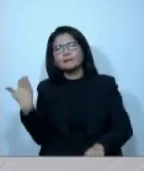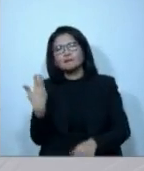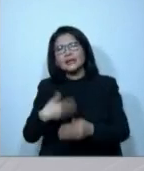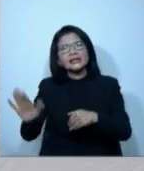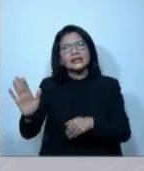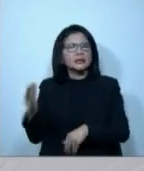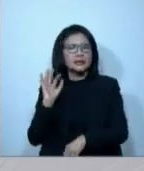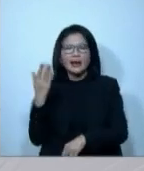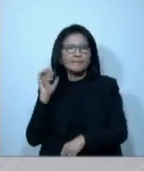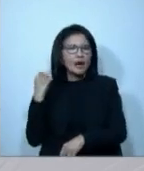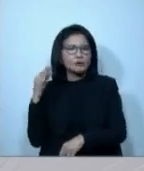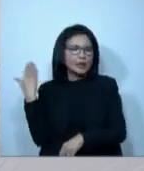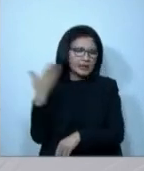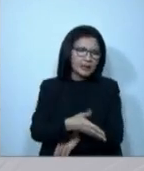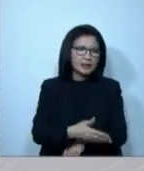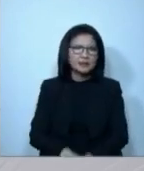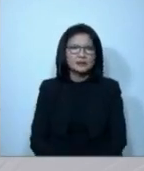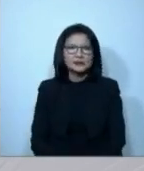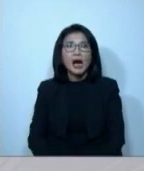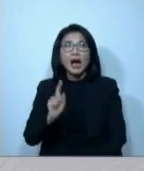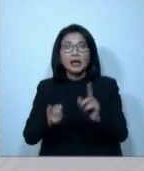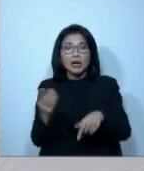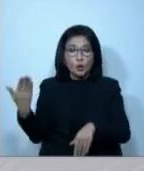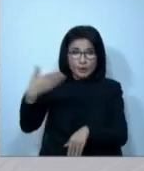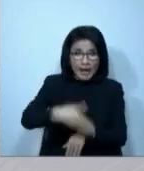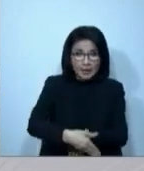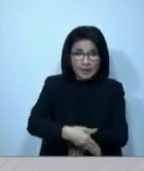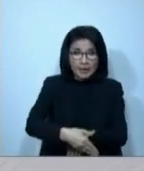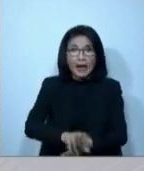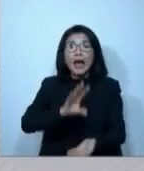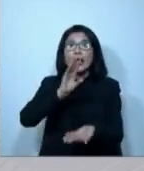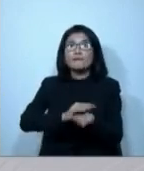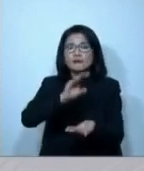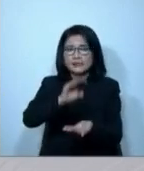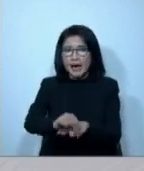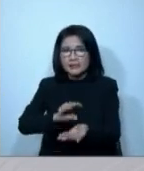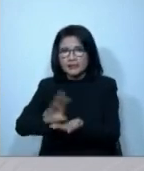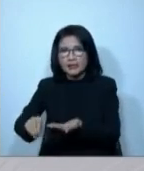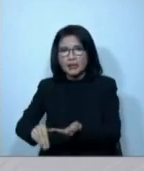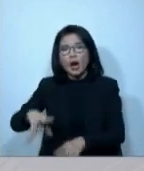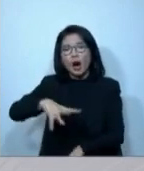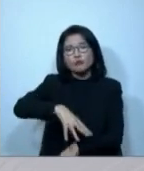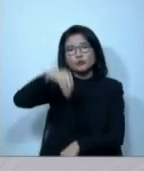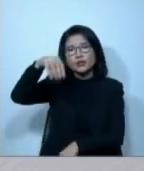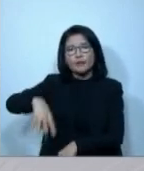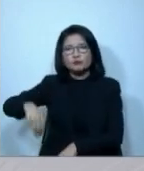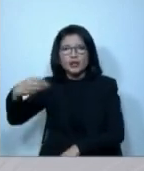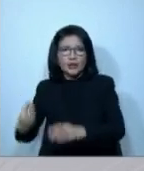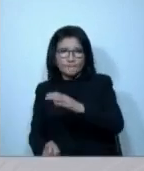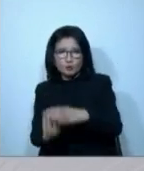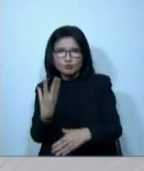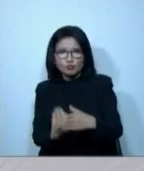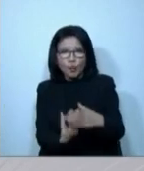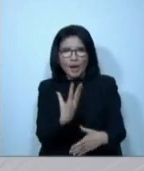mau datang. Yang kedua, ketika mereka datang, sudah masuk berinvestasi, katakan, pusat-pusat pertumbuhan sudah diberikan